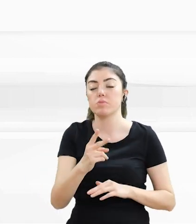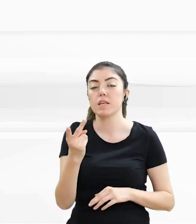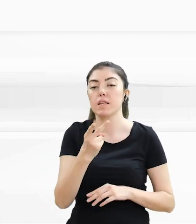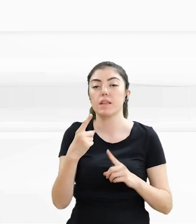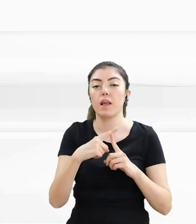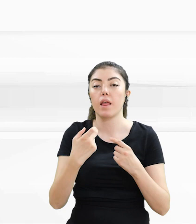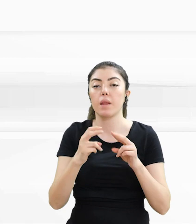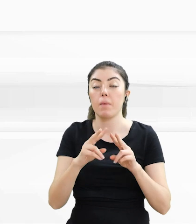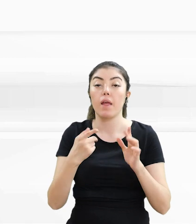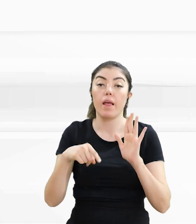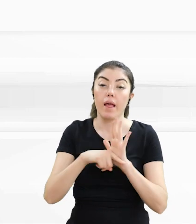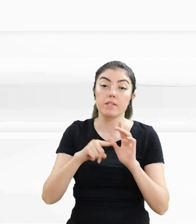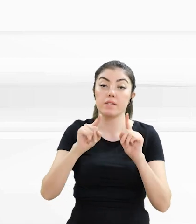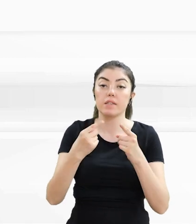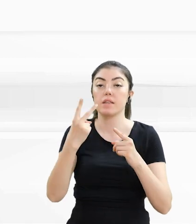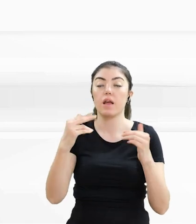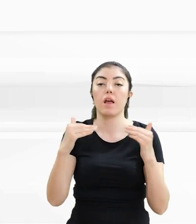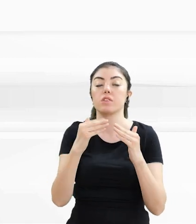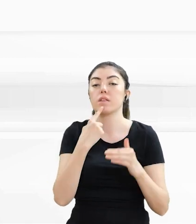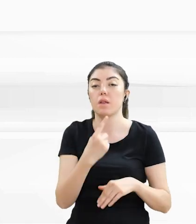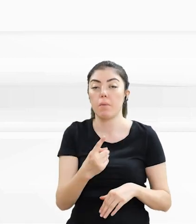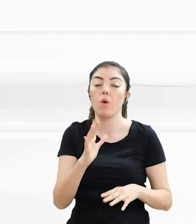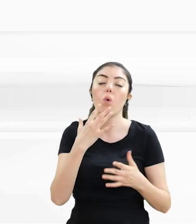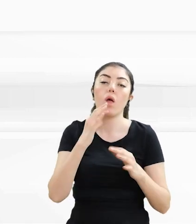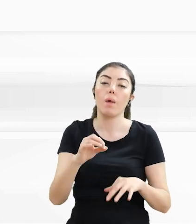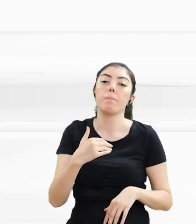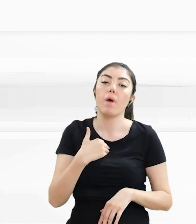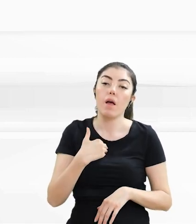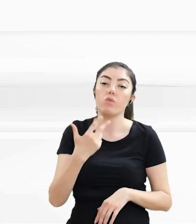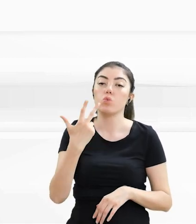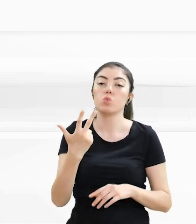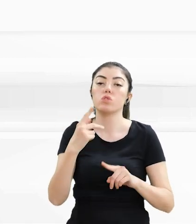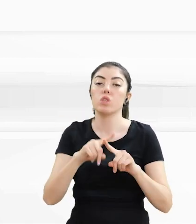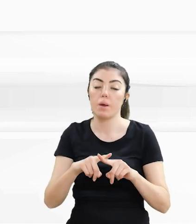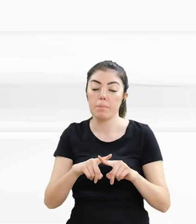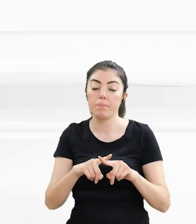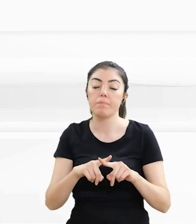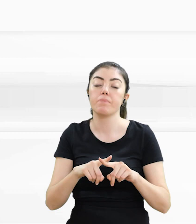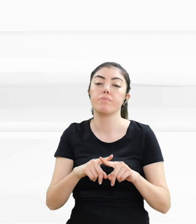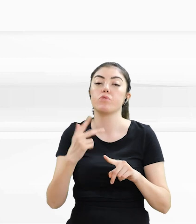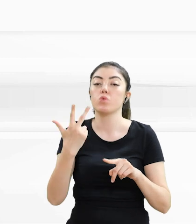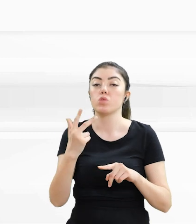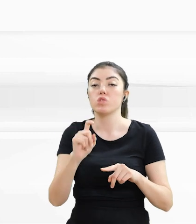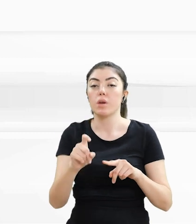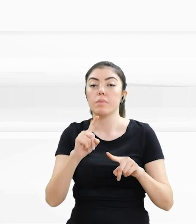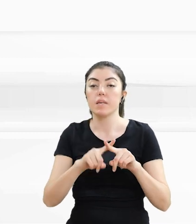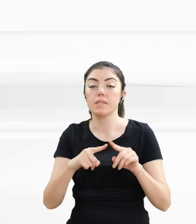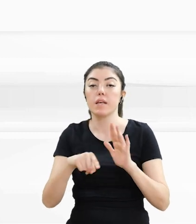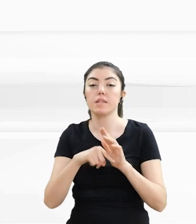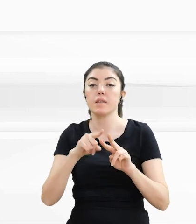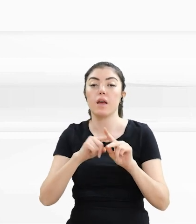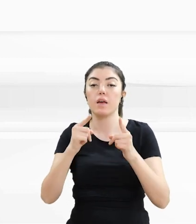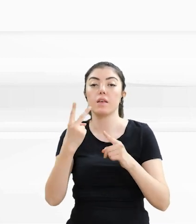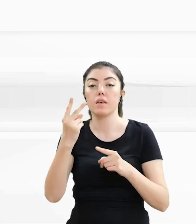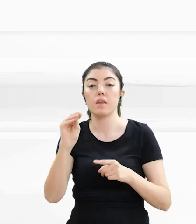İki terimin farkının kare sözleşmeyi Öyleyse Biz bunu üç çarpı ilk seksi Yeni karısı